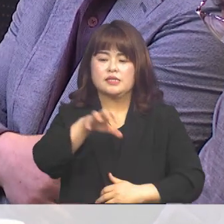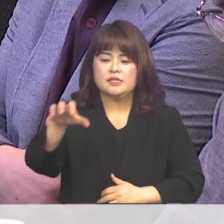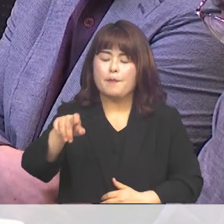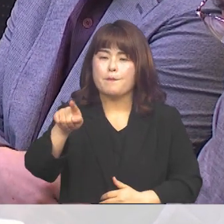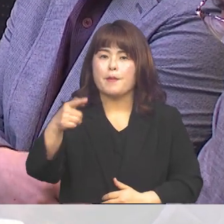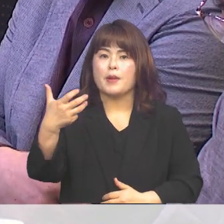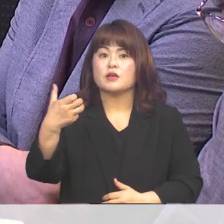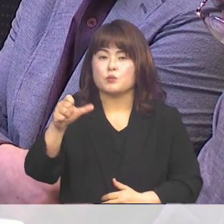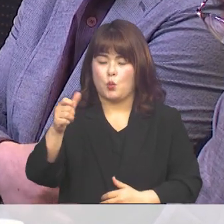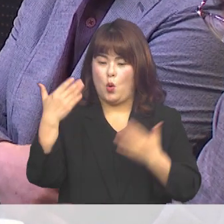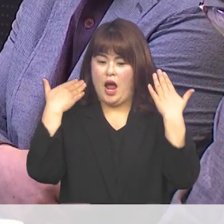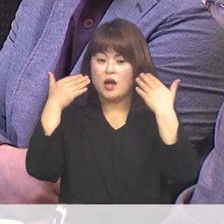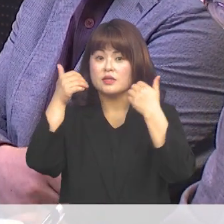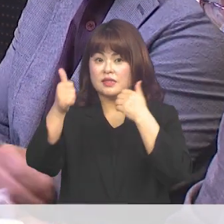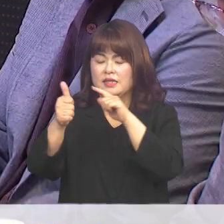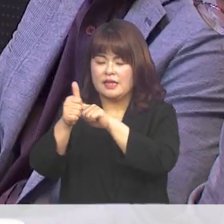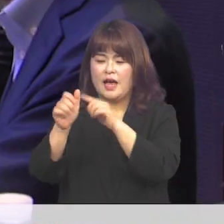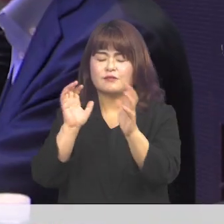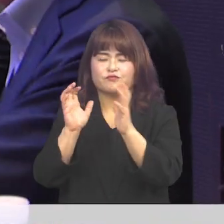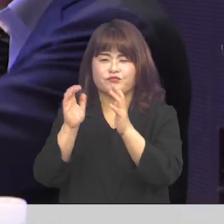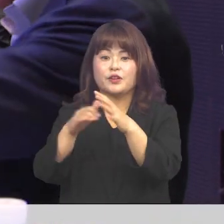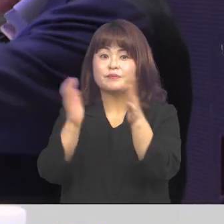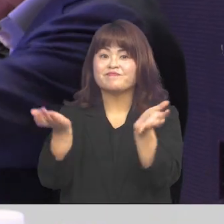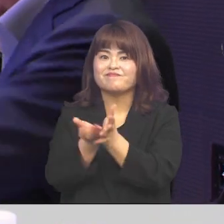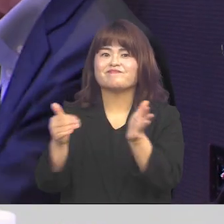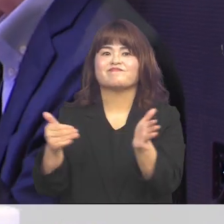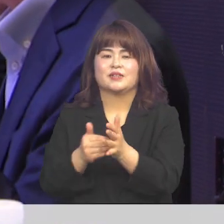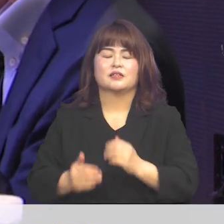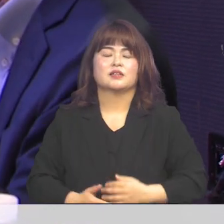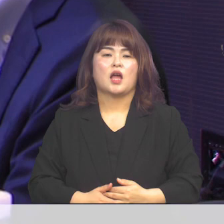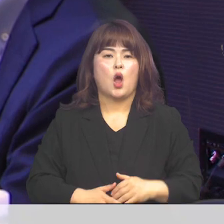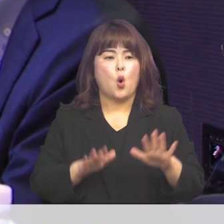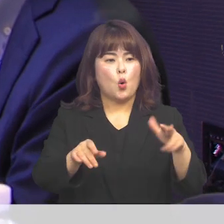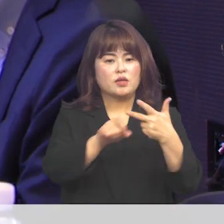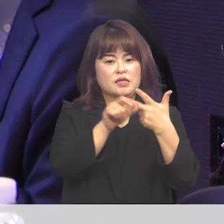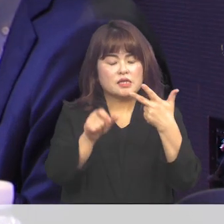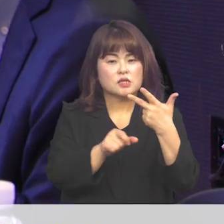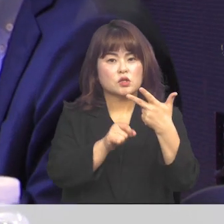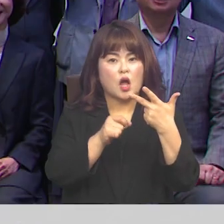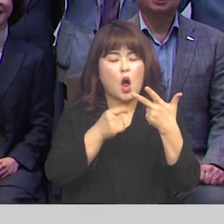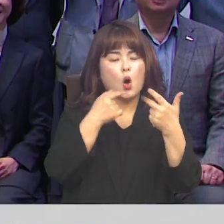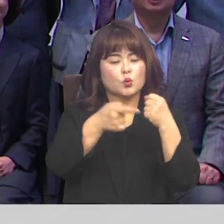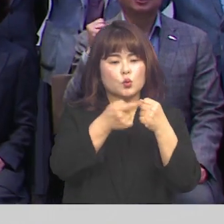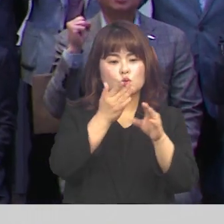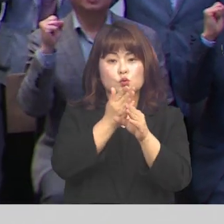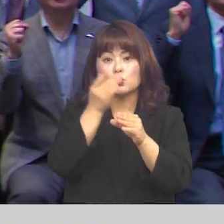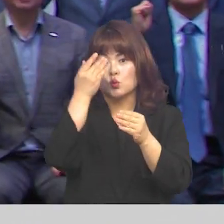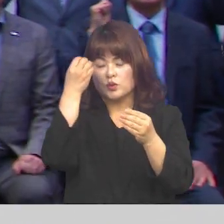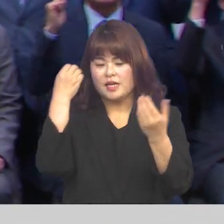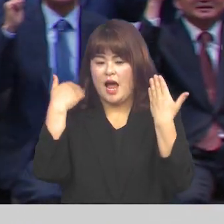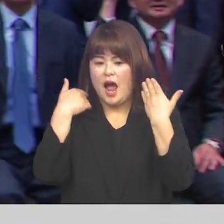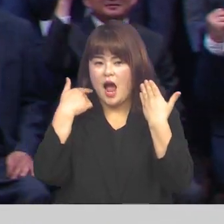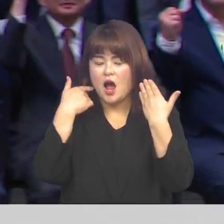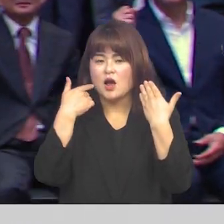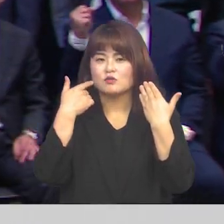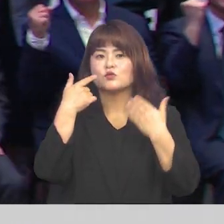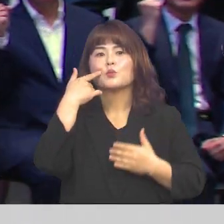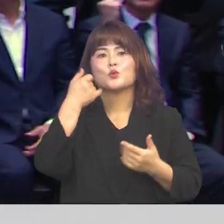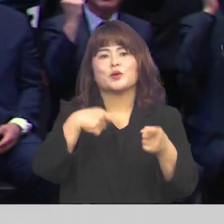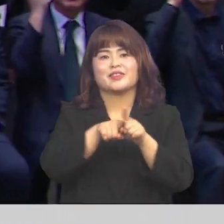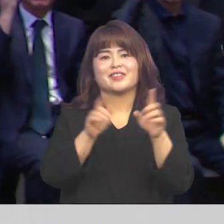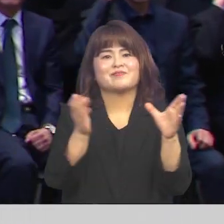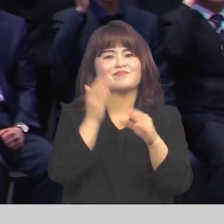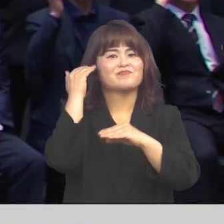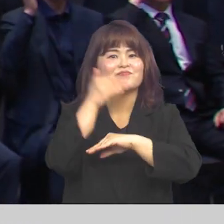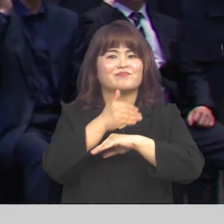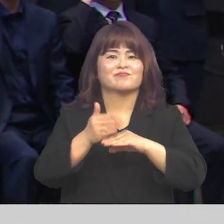지역 내 185개 학교장과 간담회를 가진 바 있습니다. 올 하반기에는 초중고 학부모 회장과의 간담회도